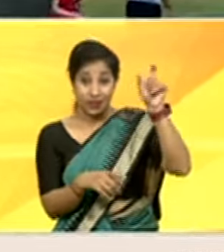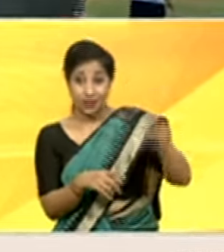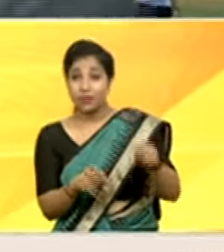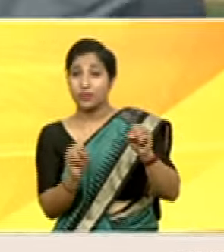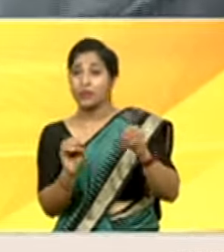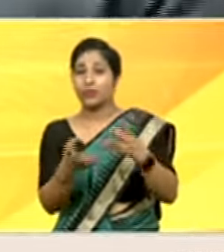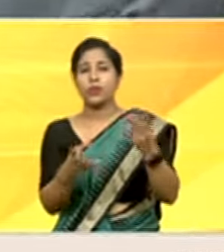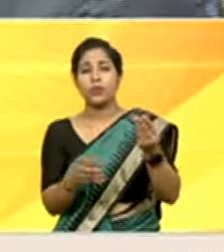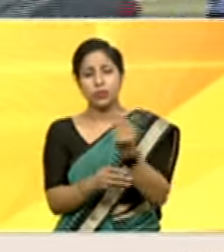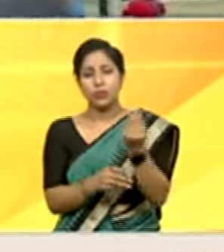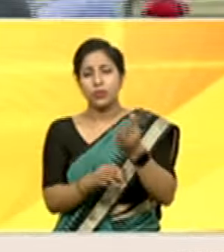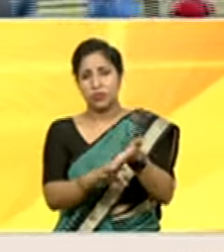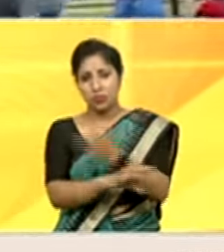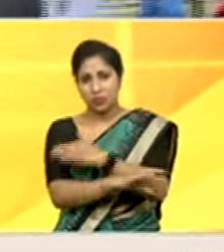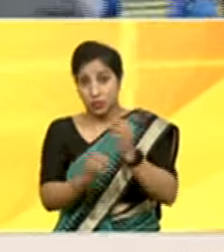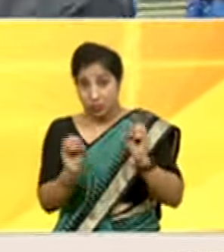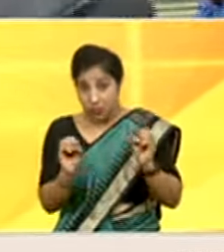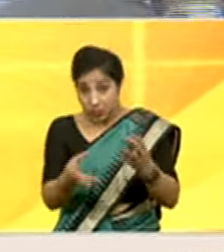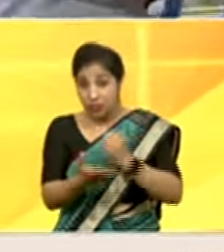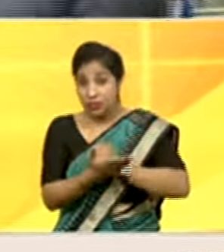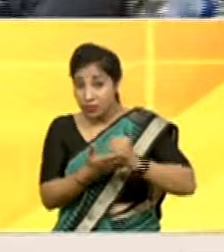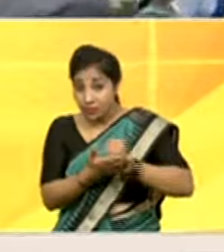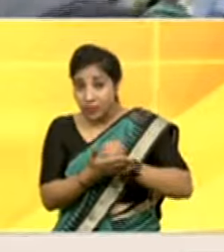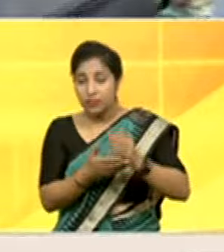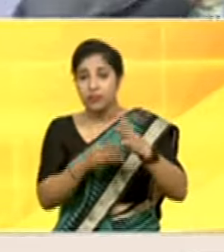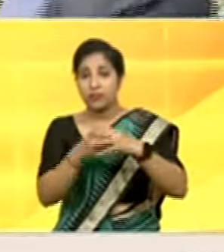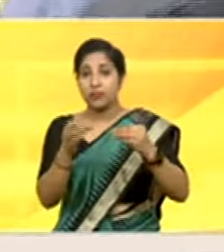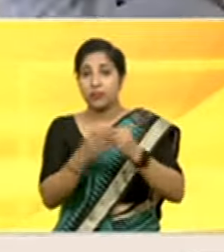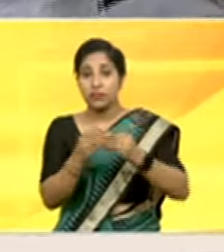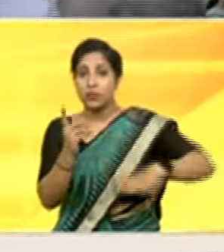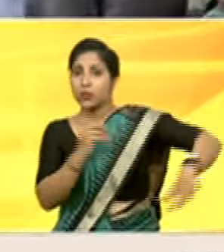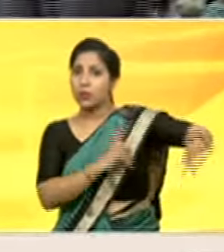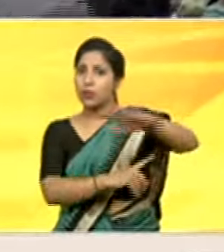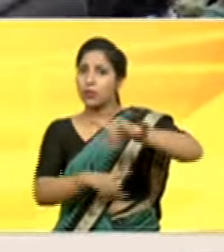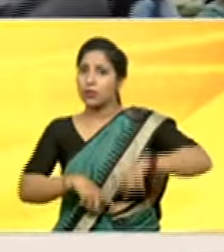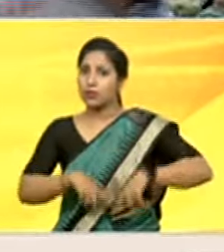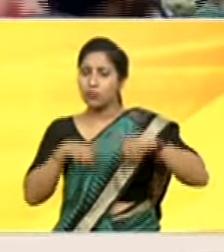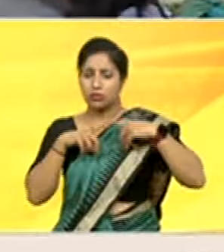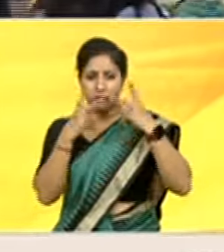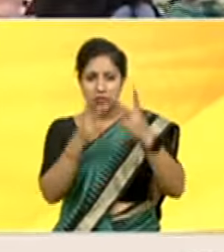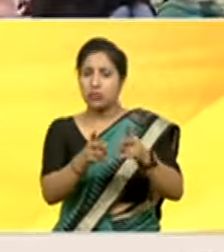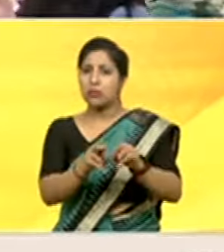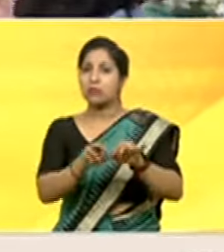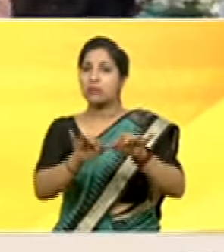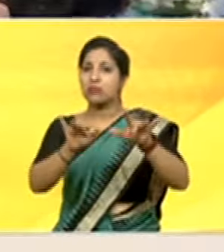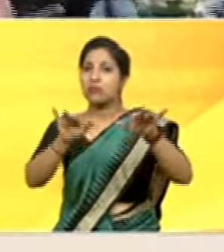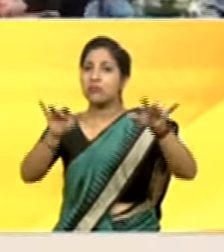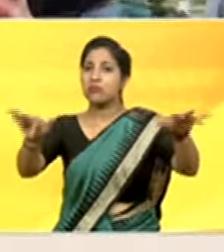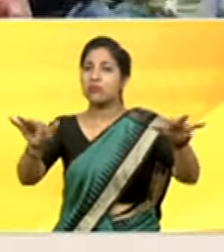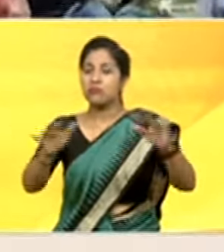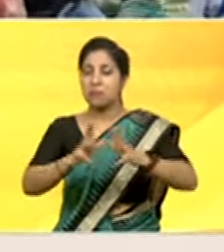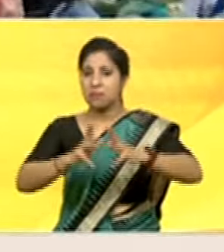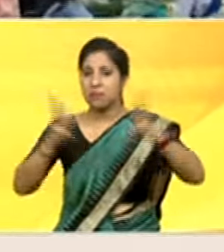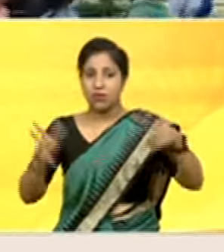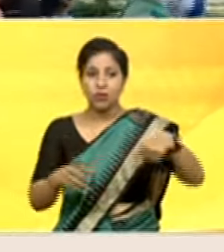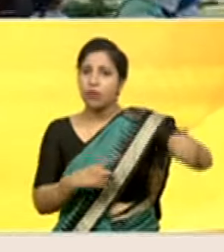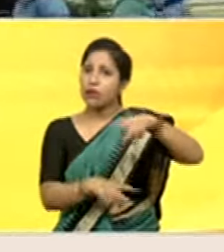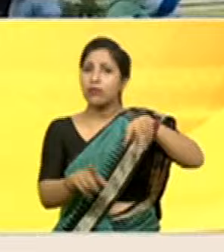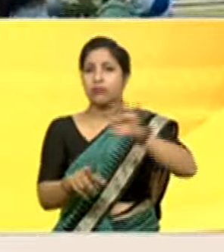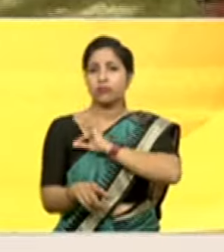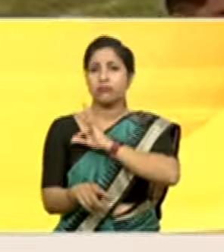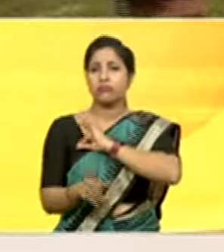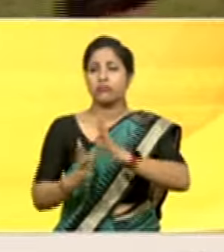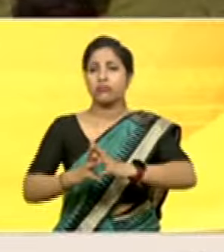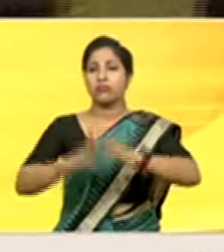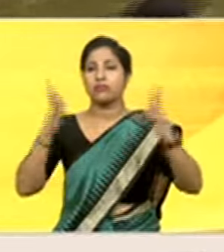शुरू हुआ यह प्रयास बैंगलूरू वाजियों के बीच देखते ही देखते काफी लोगप्रिय हो गया